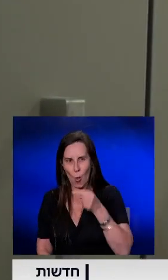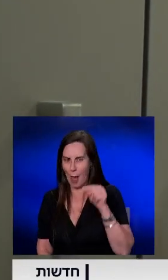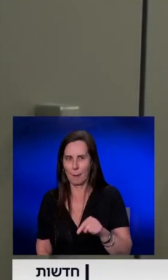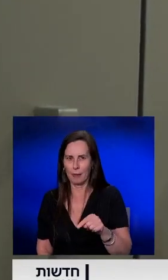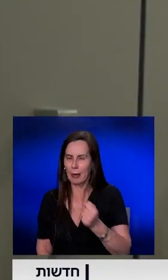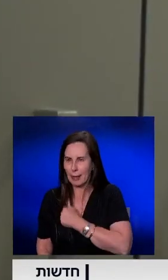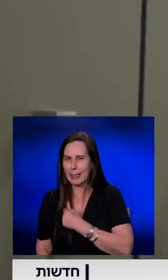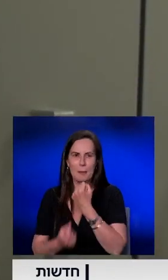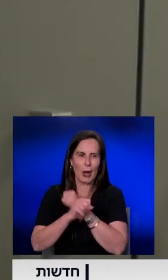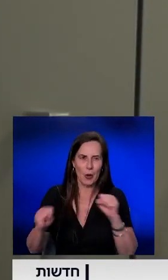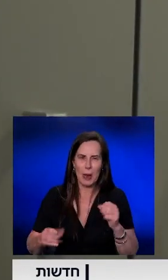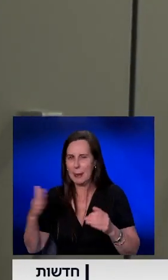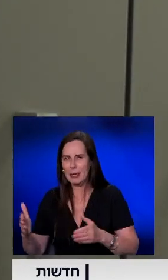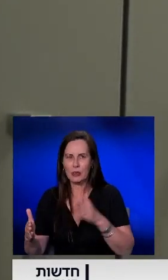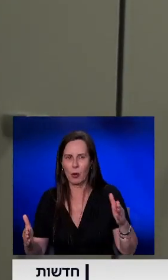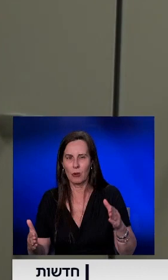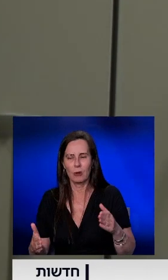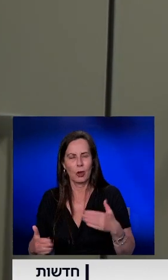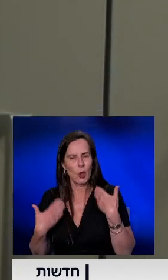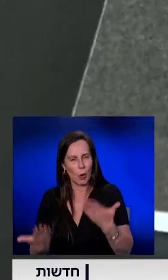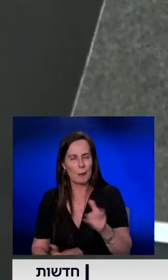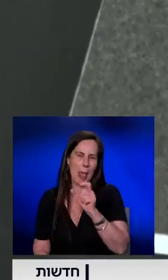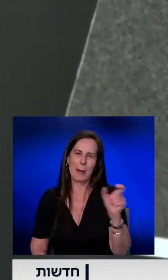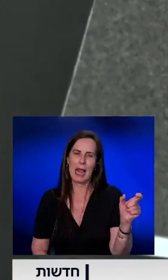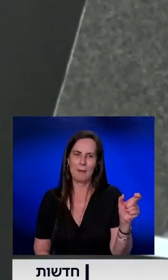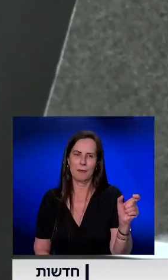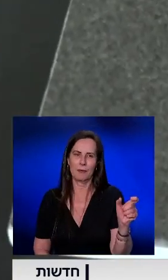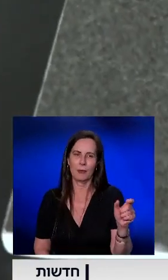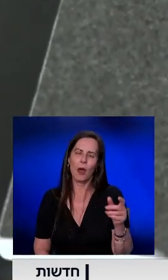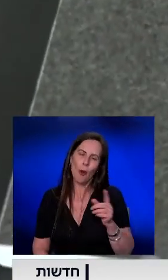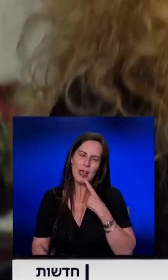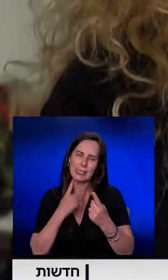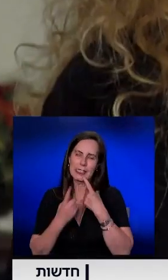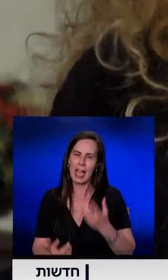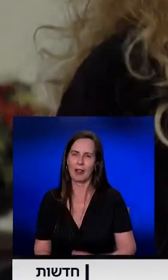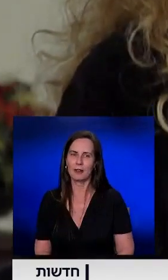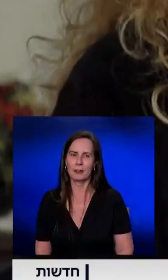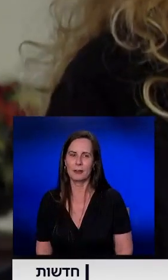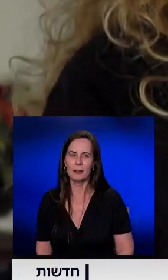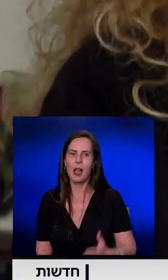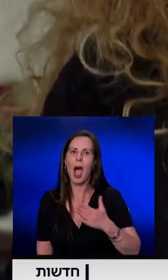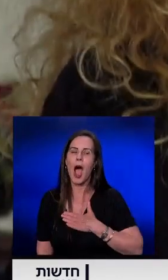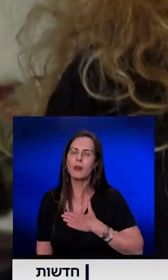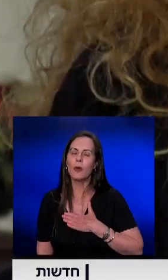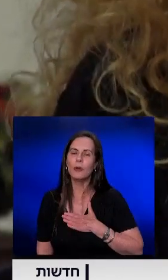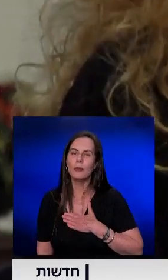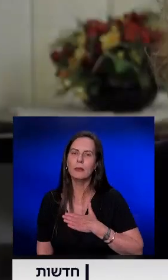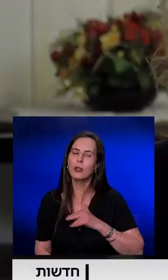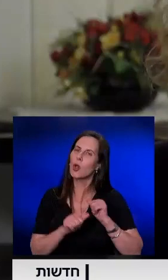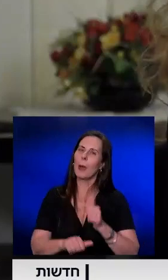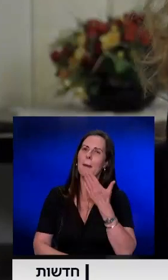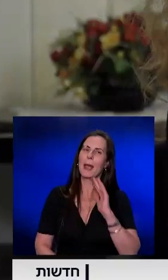דתיים וחילונים, מימין ומשמאל, מייחסים למילים, או בעצם לשיח. אנחנו באים מהצד של